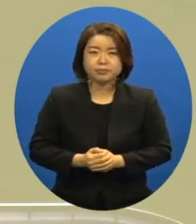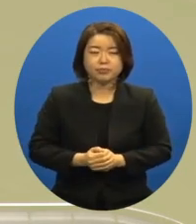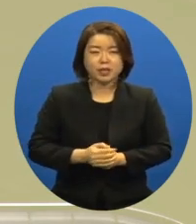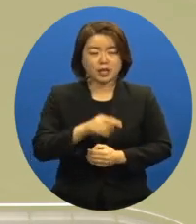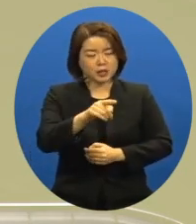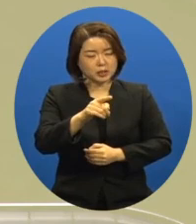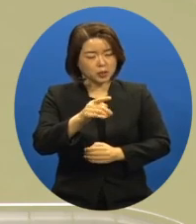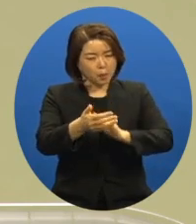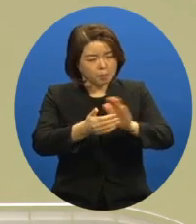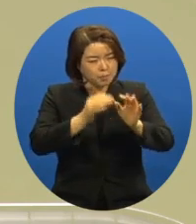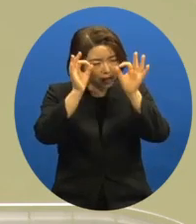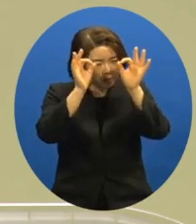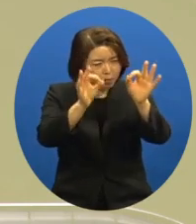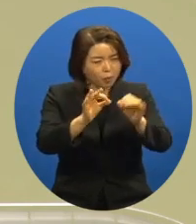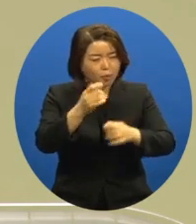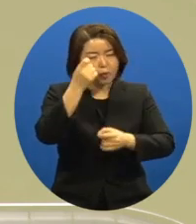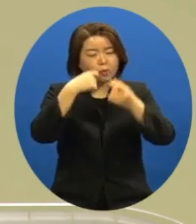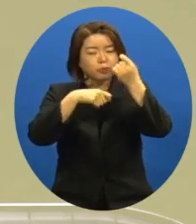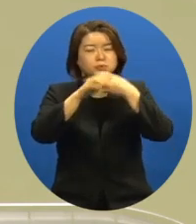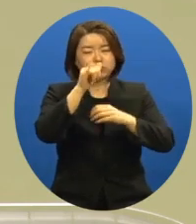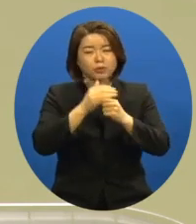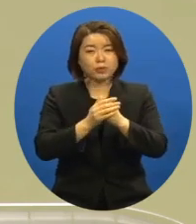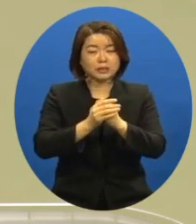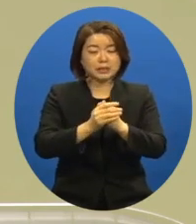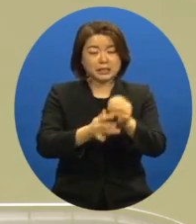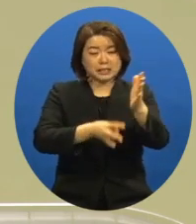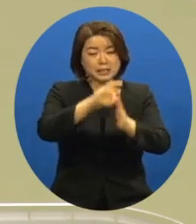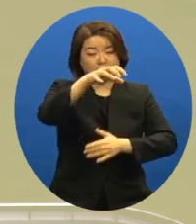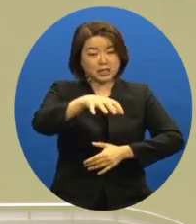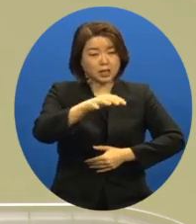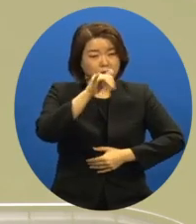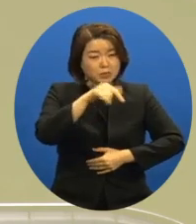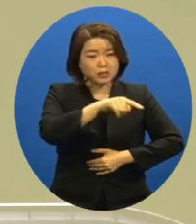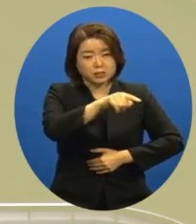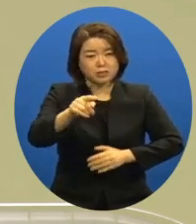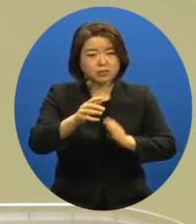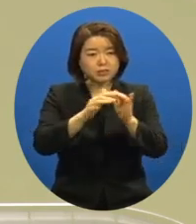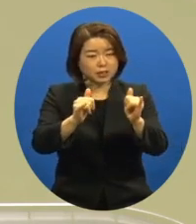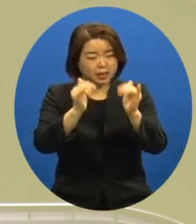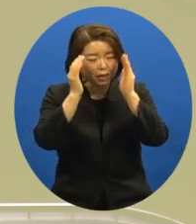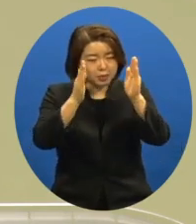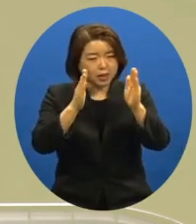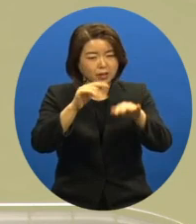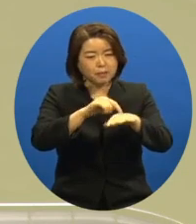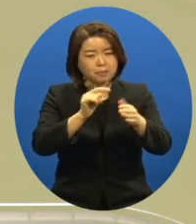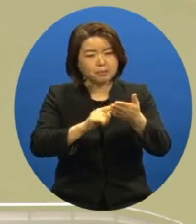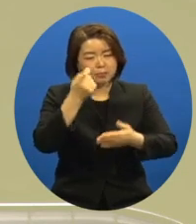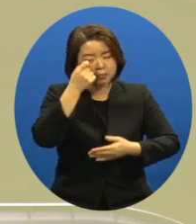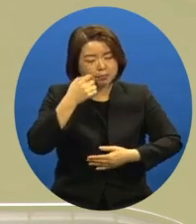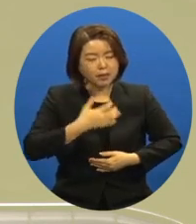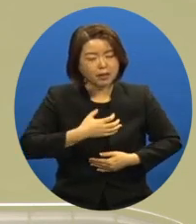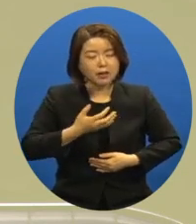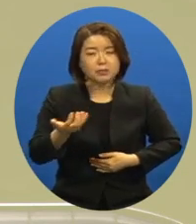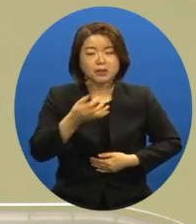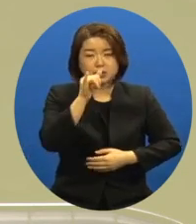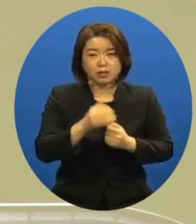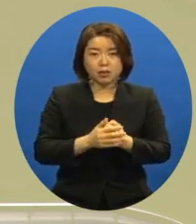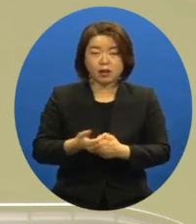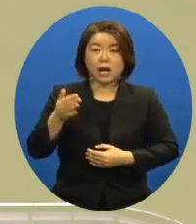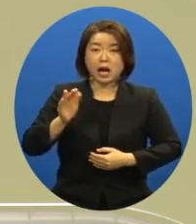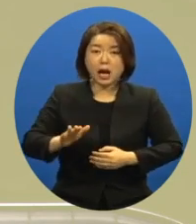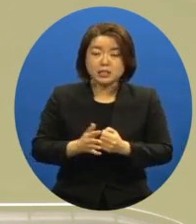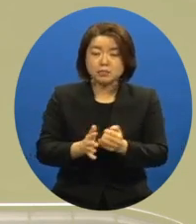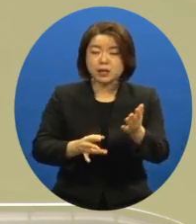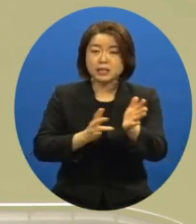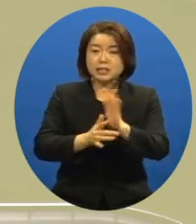우신 거예요. 예루살렘에 있는 그 사람들을 향하여. 그러나 예수님은 단순히 그때 예루살렘 거민들을